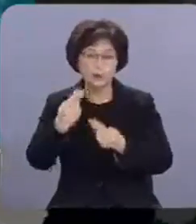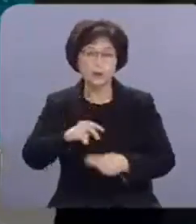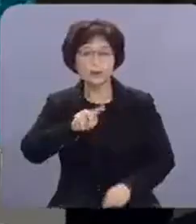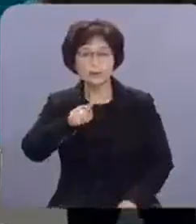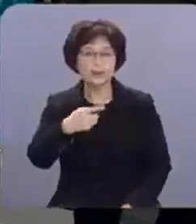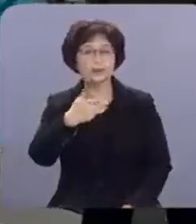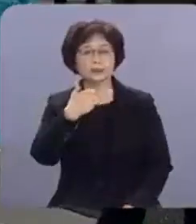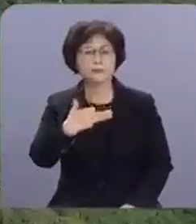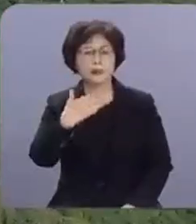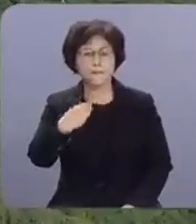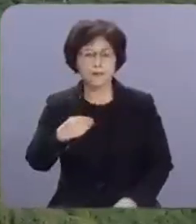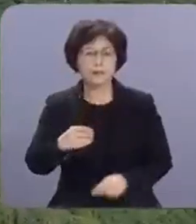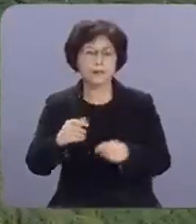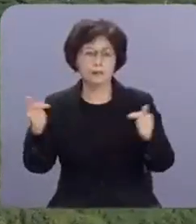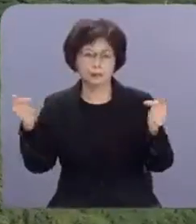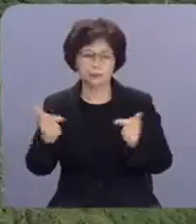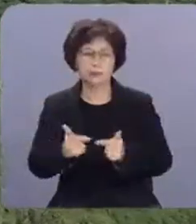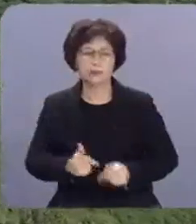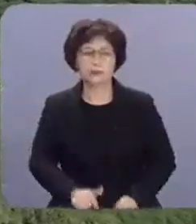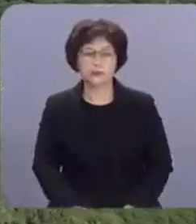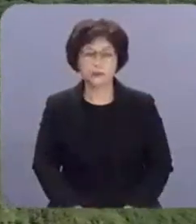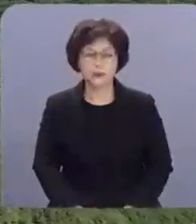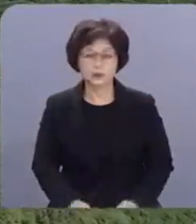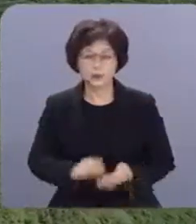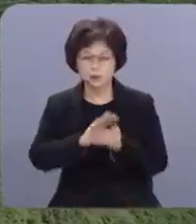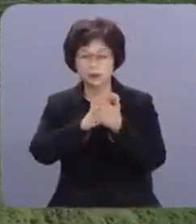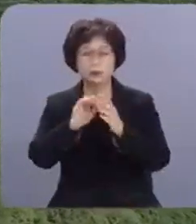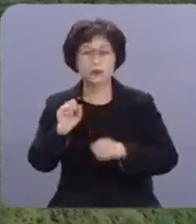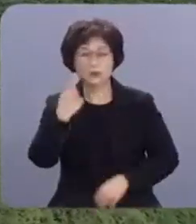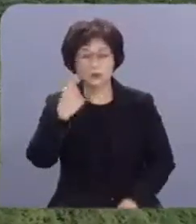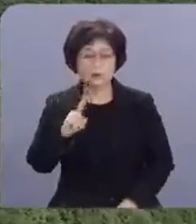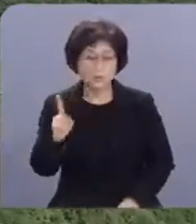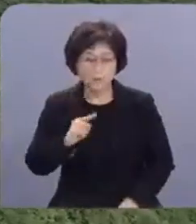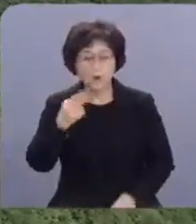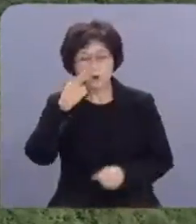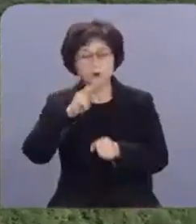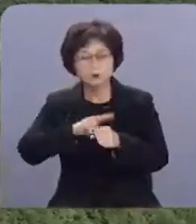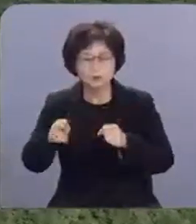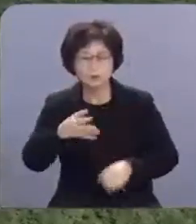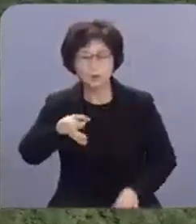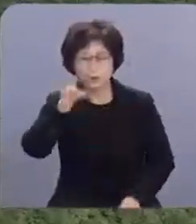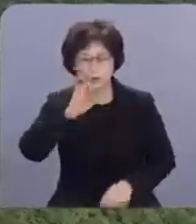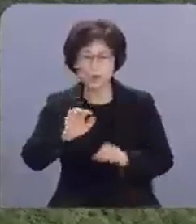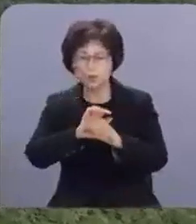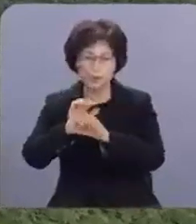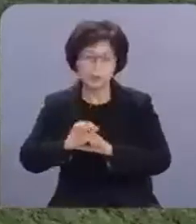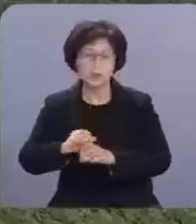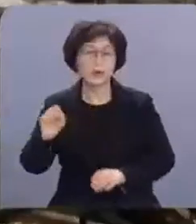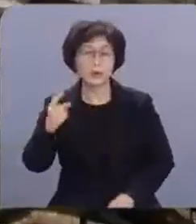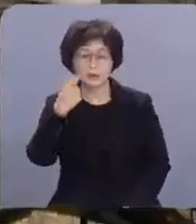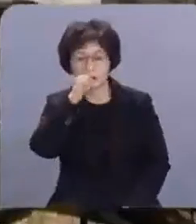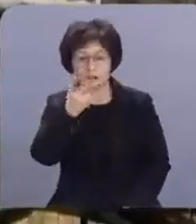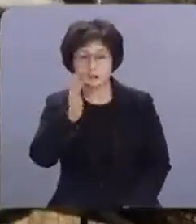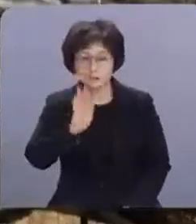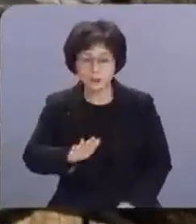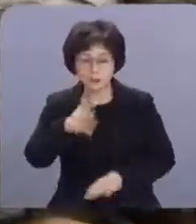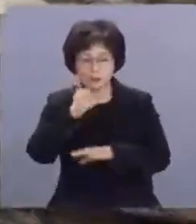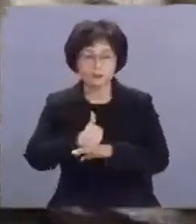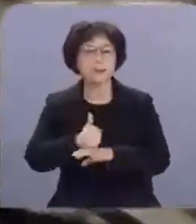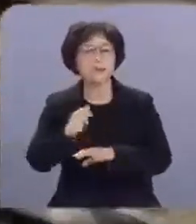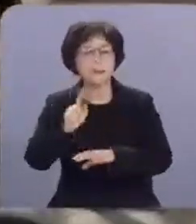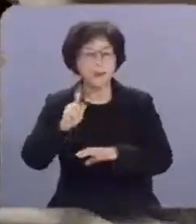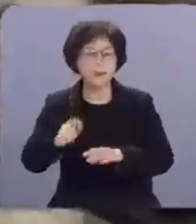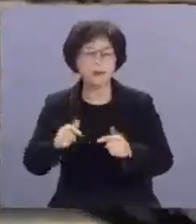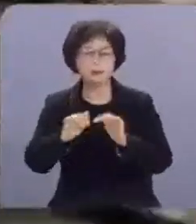118만이나 줄어든 셈입니다. 이런 변화는 국제 유가 상승과 코로나19 같은 변수가 있었지만 결국 부산의